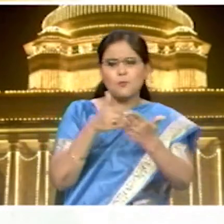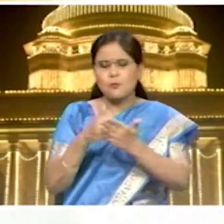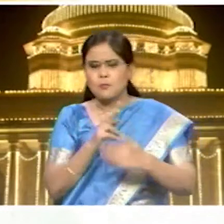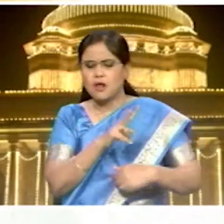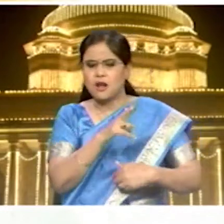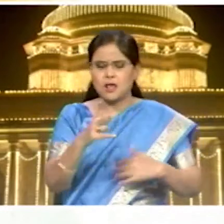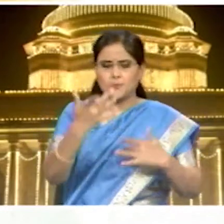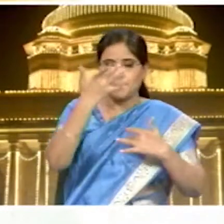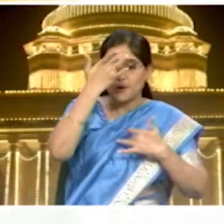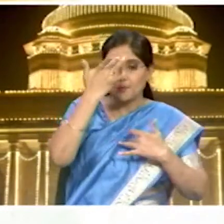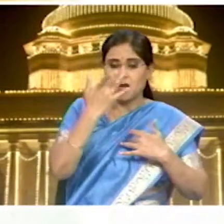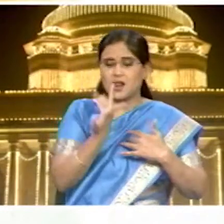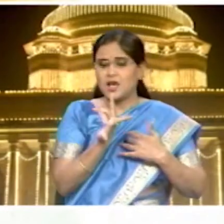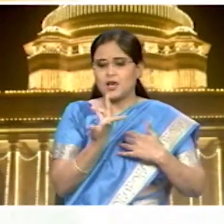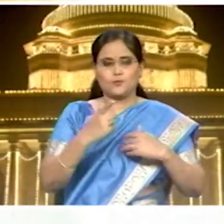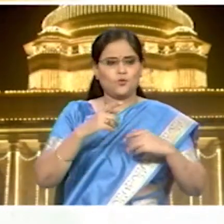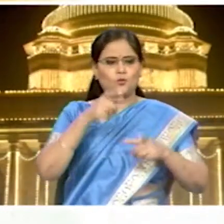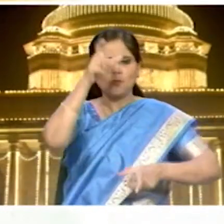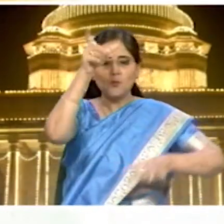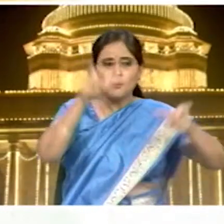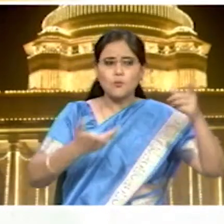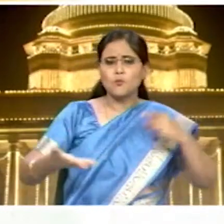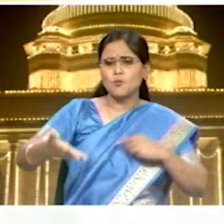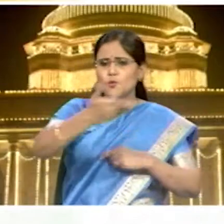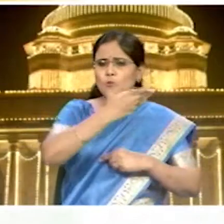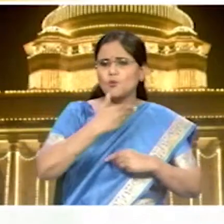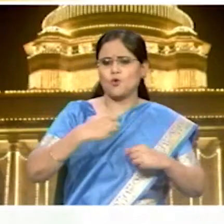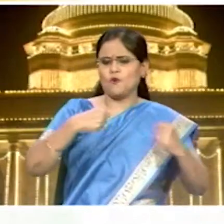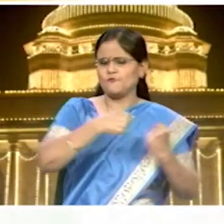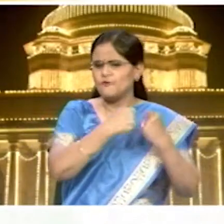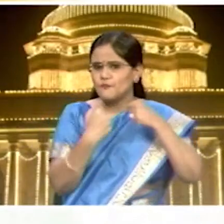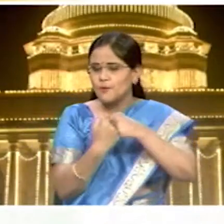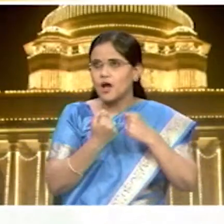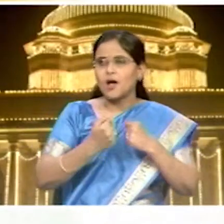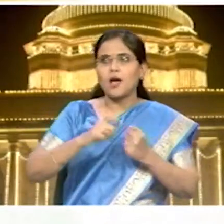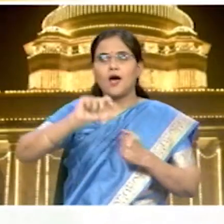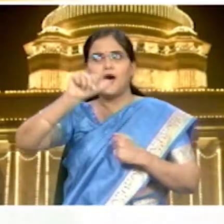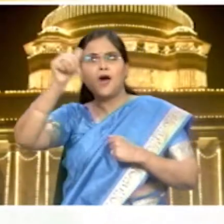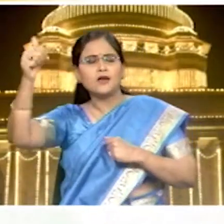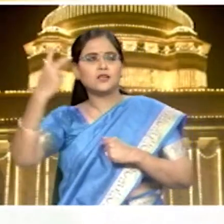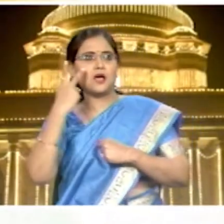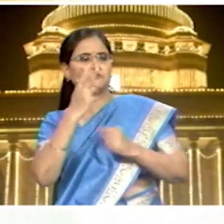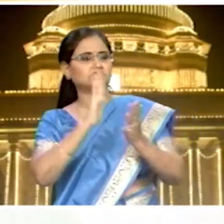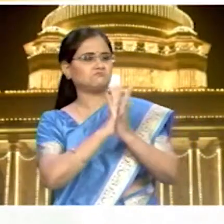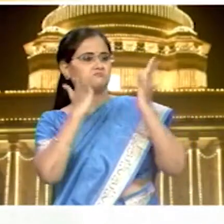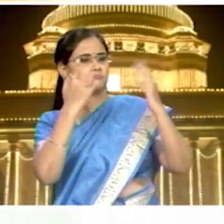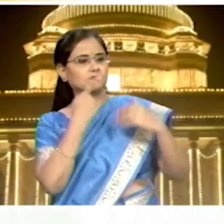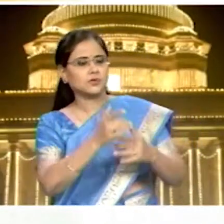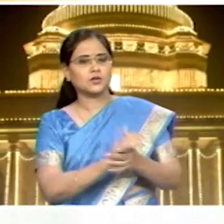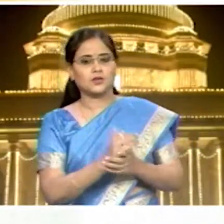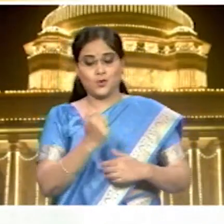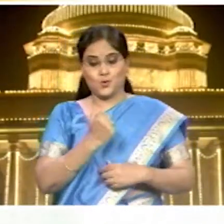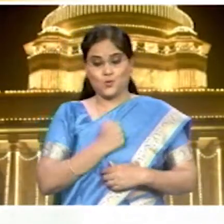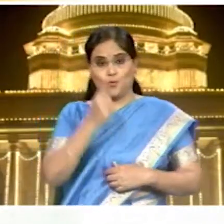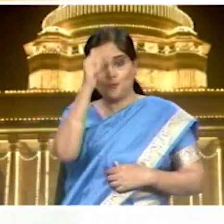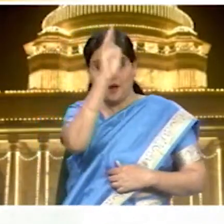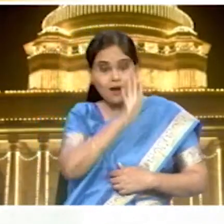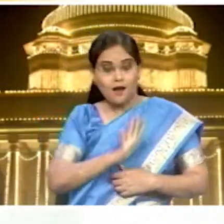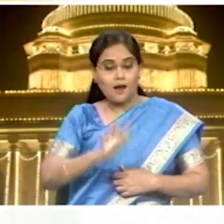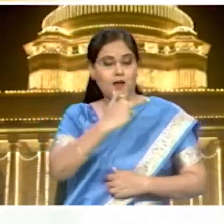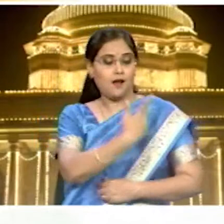तरह किया है, उसकी सर्वत्र सराहना की गई है। हमने देश में ही निर्मित वैक्सीन के